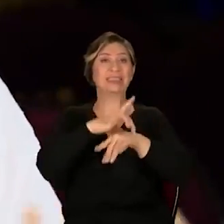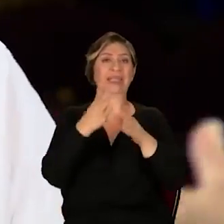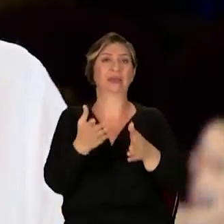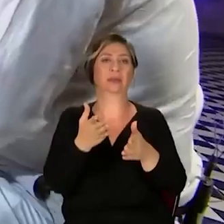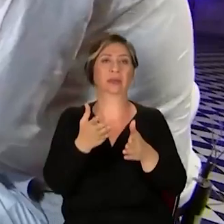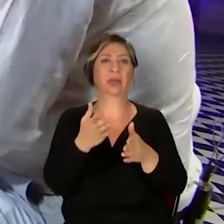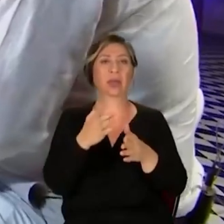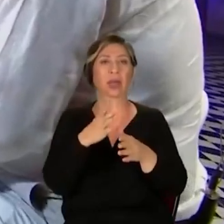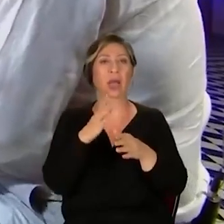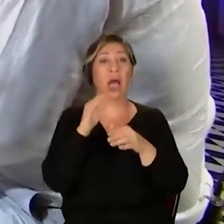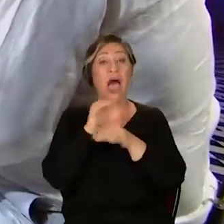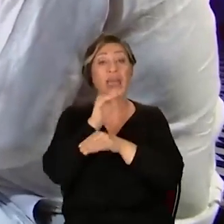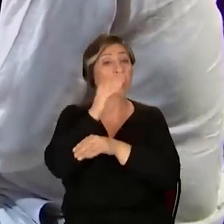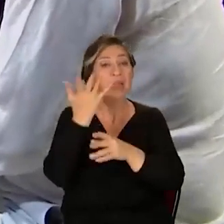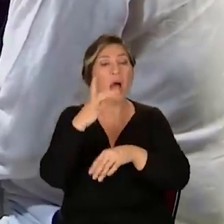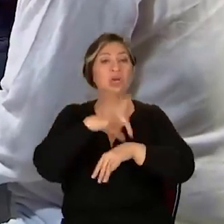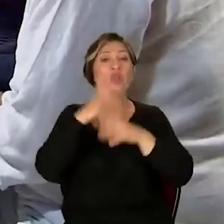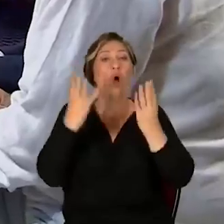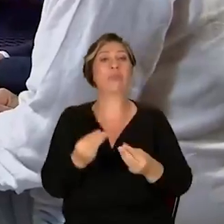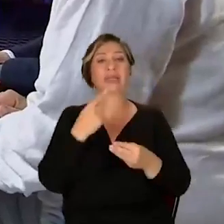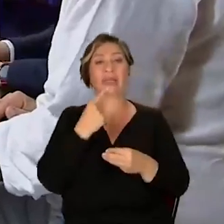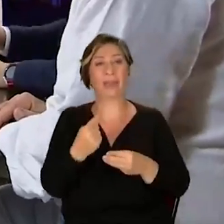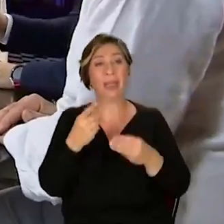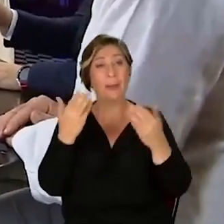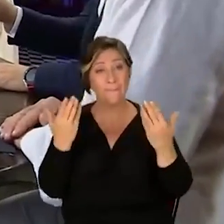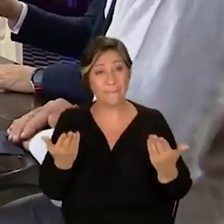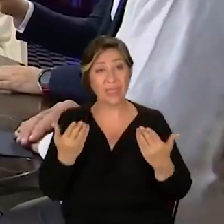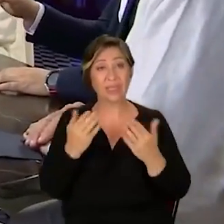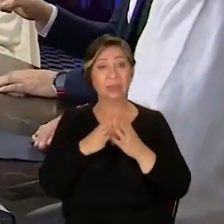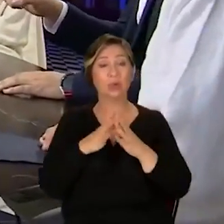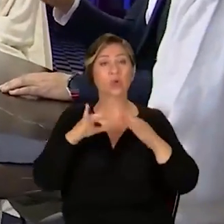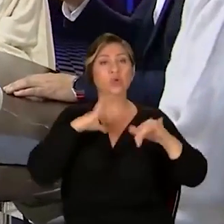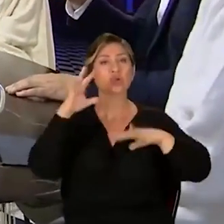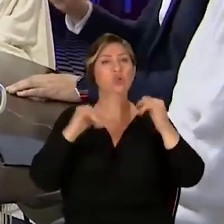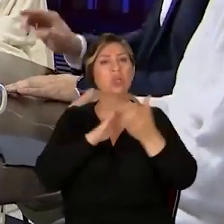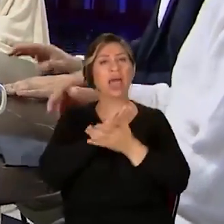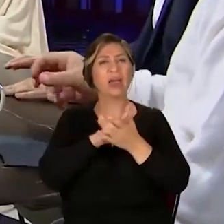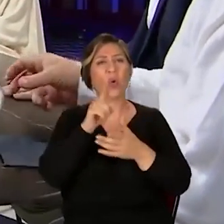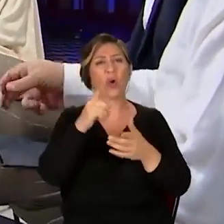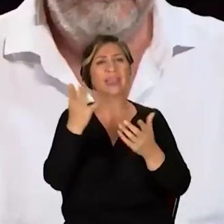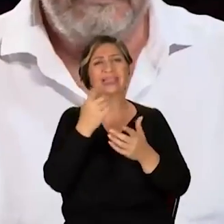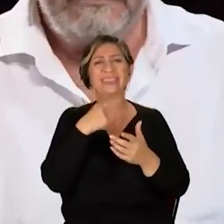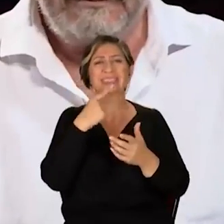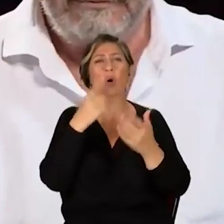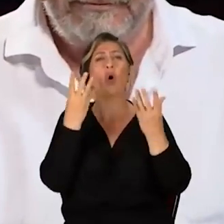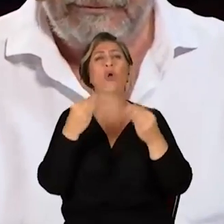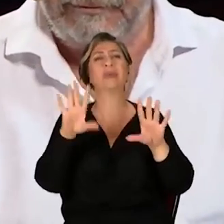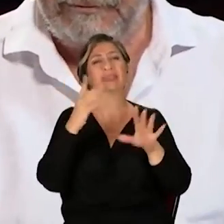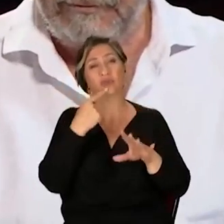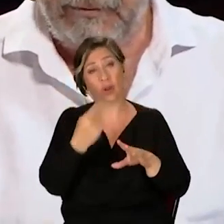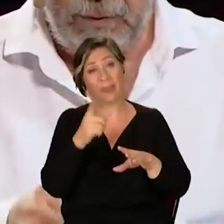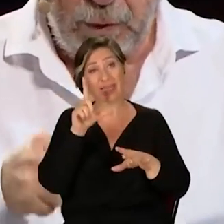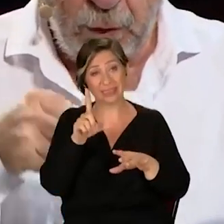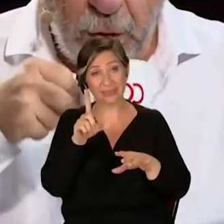yaşamak hastalanmak demek yani yaşıyorsun. Peki huzursuz hocam. Huzursuz bacakta belki o kadar sempatik olmadığını da söylemek lazım.